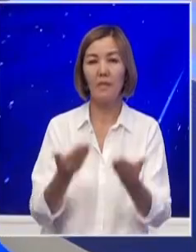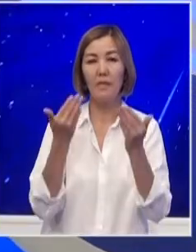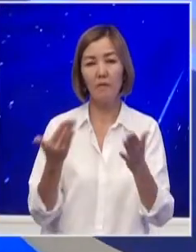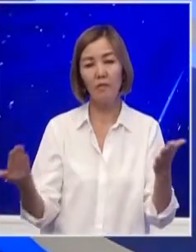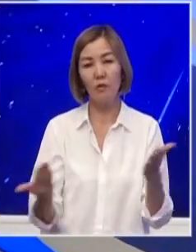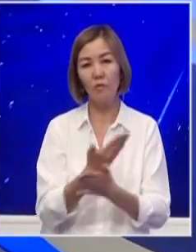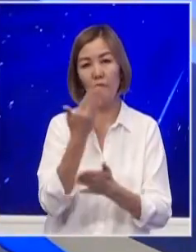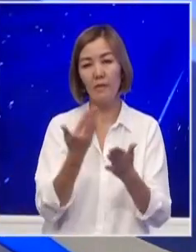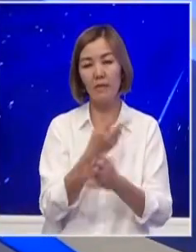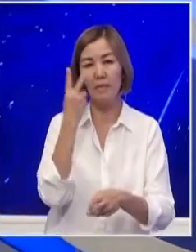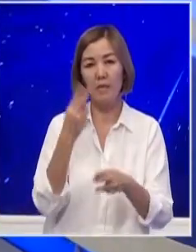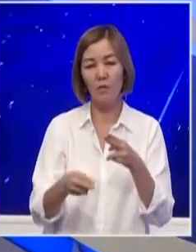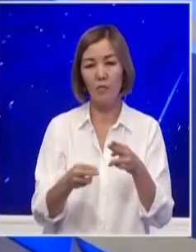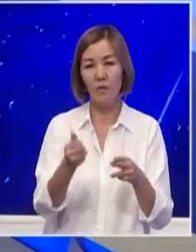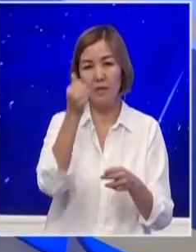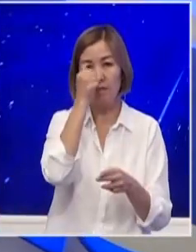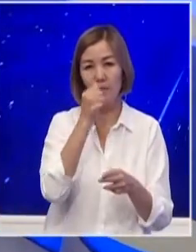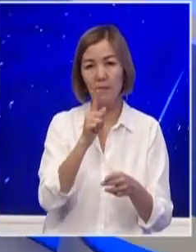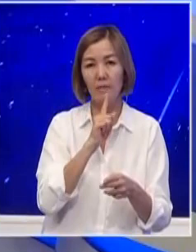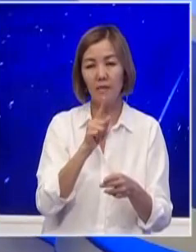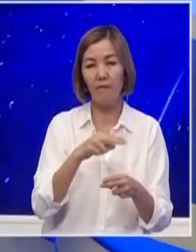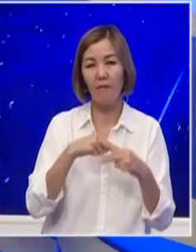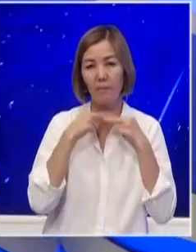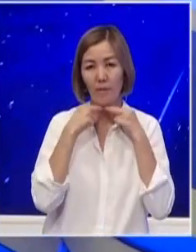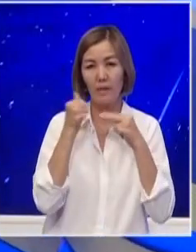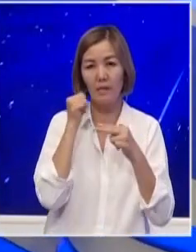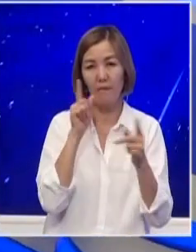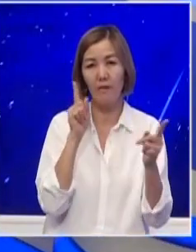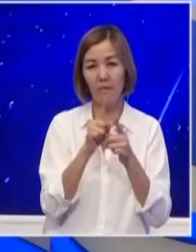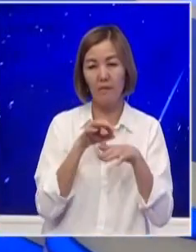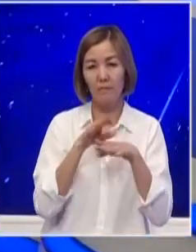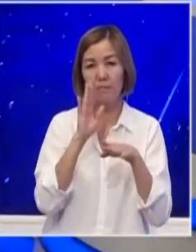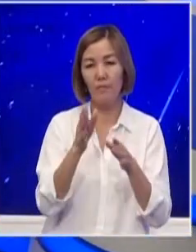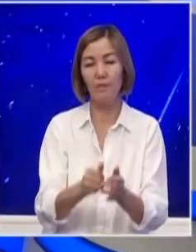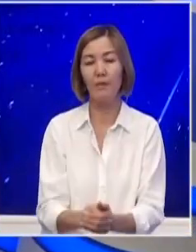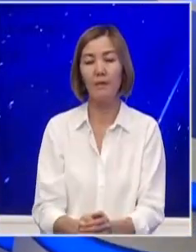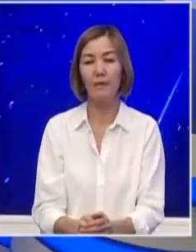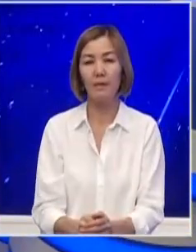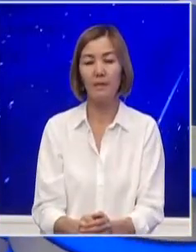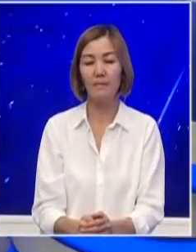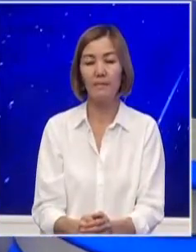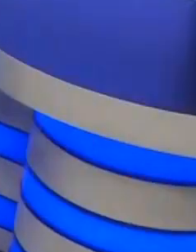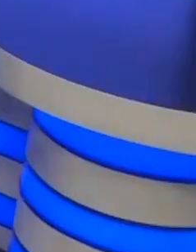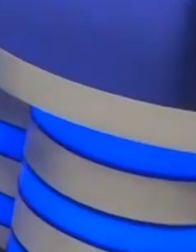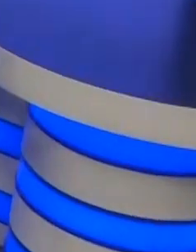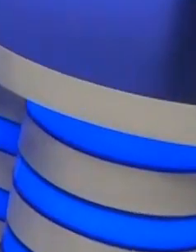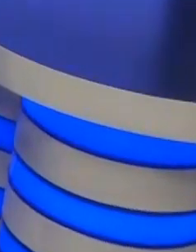Таким был день сегодняшний. Глазами наших корреспондентов. До следующих встреч в эфире телеканала ЖТСУ и только хороших новостей. До свидания.